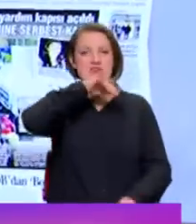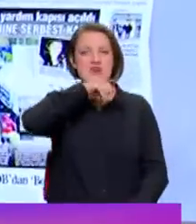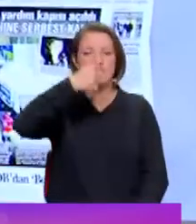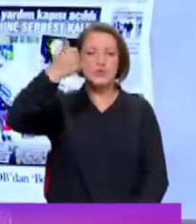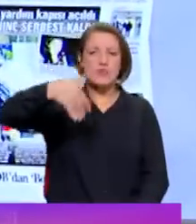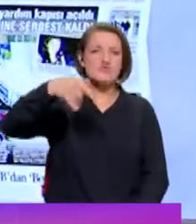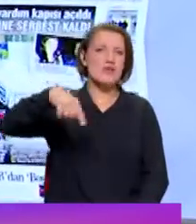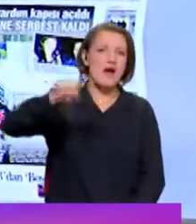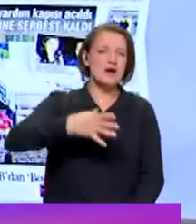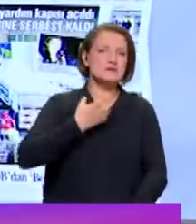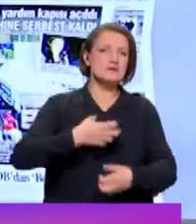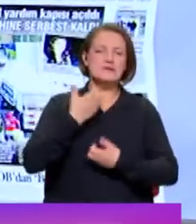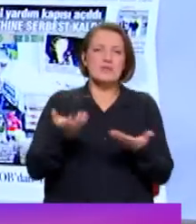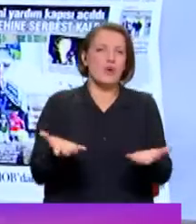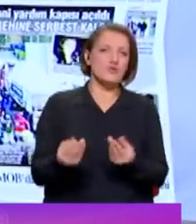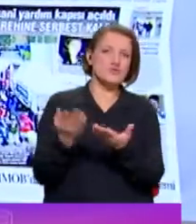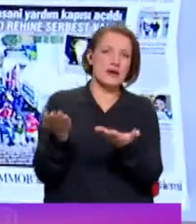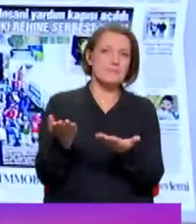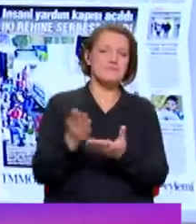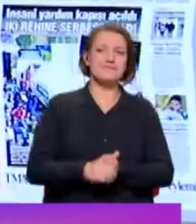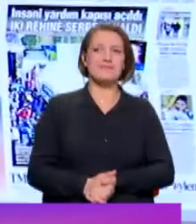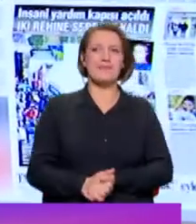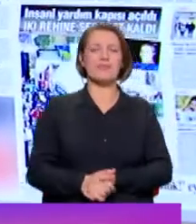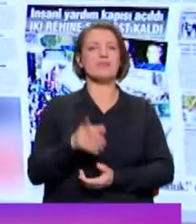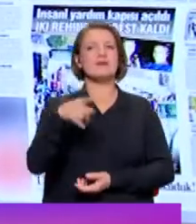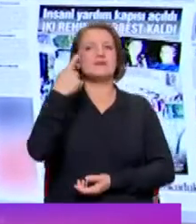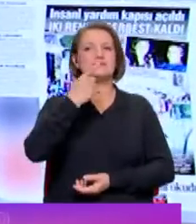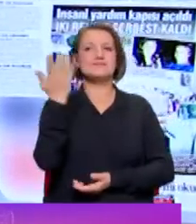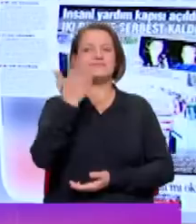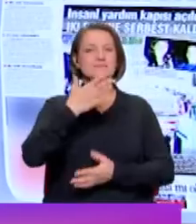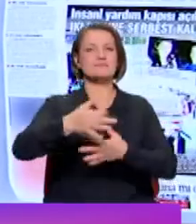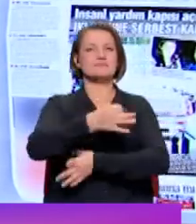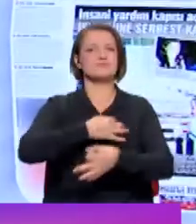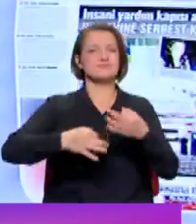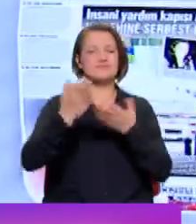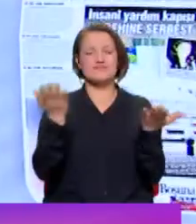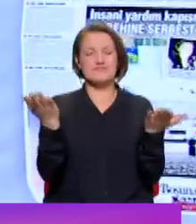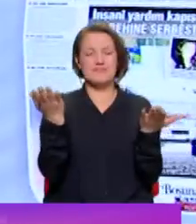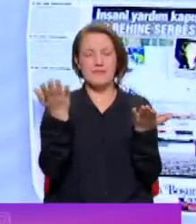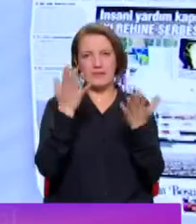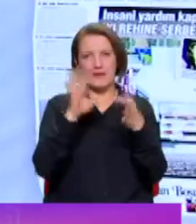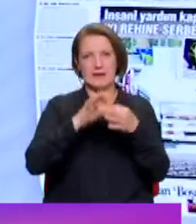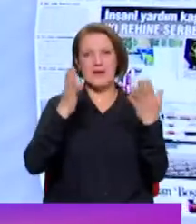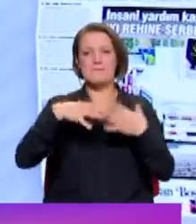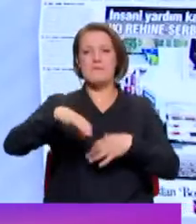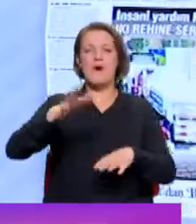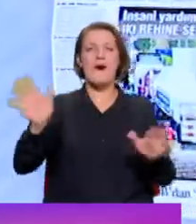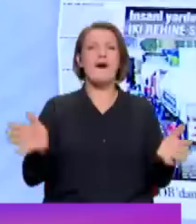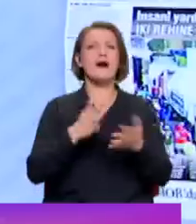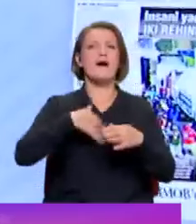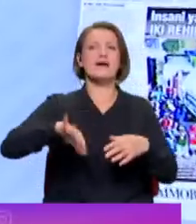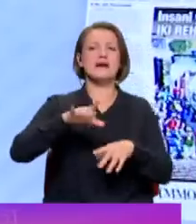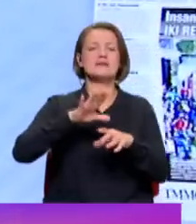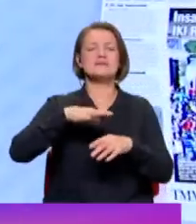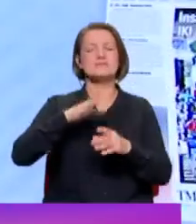çektiklerimiz eee Dolayısıyla kara harekatı ile ilgili bir beklenti içerisinde bölgedeki herkes ve bölgeyi